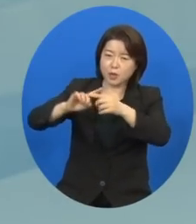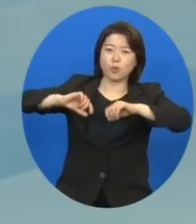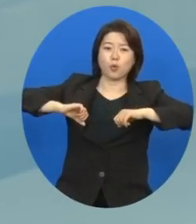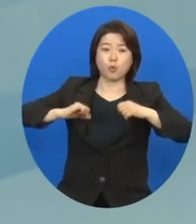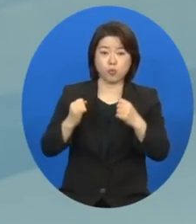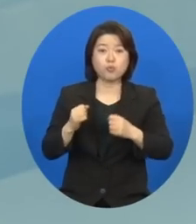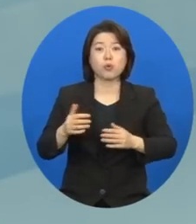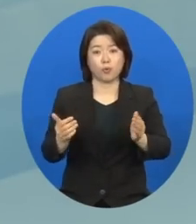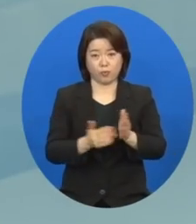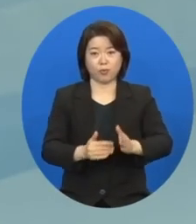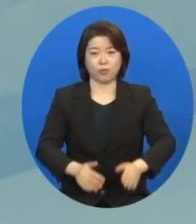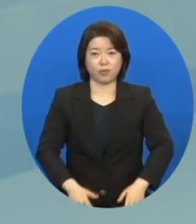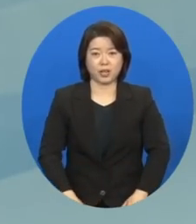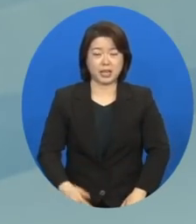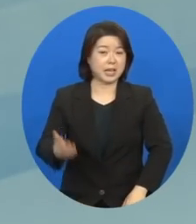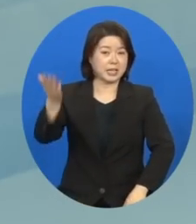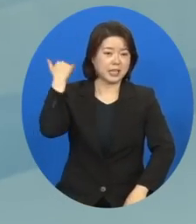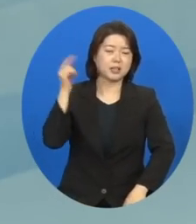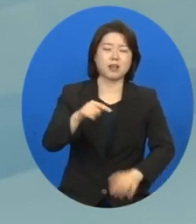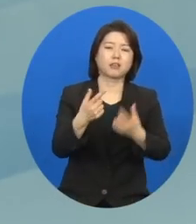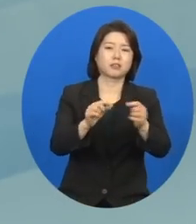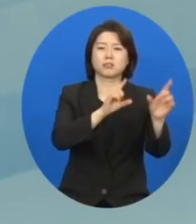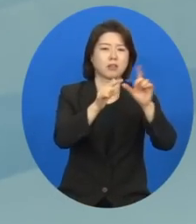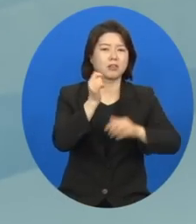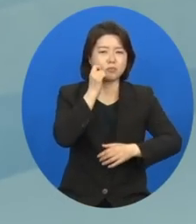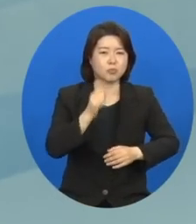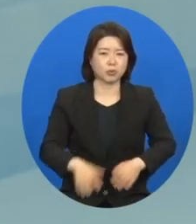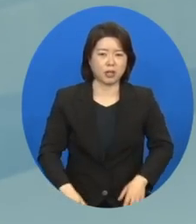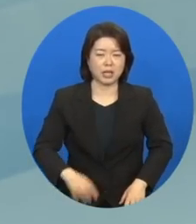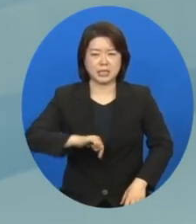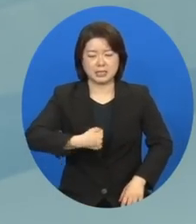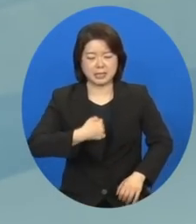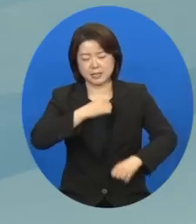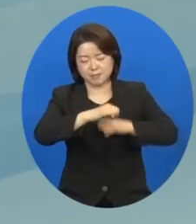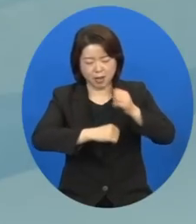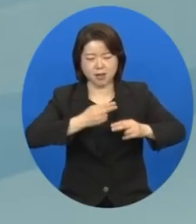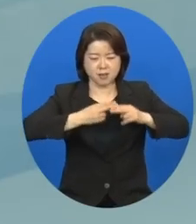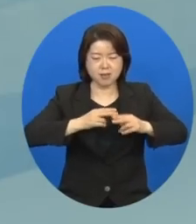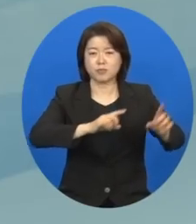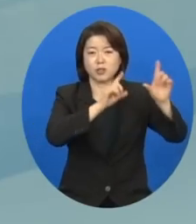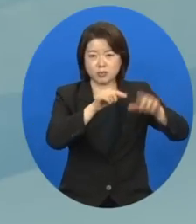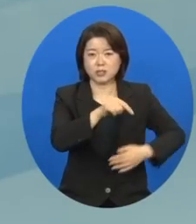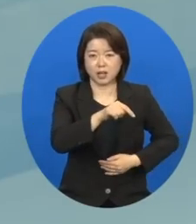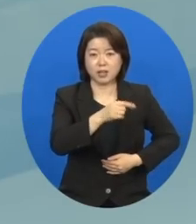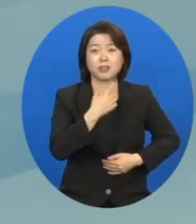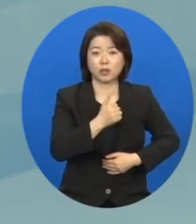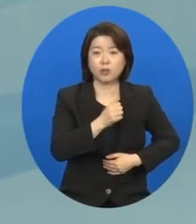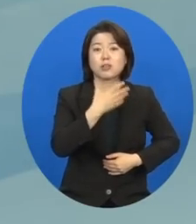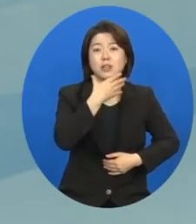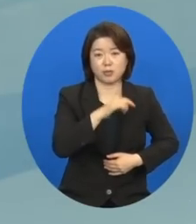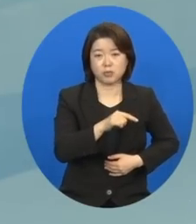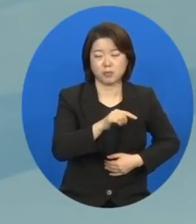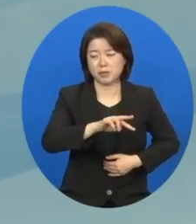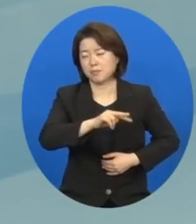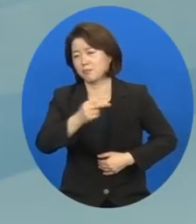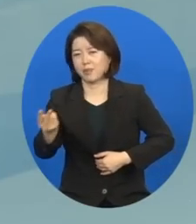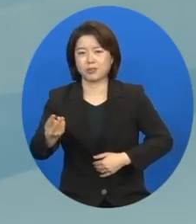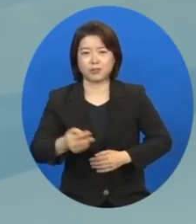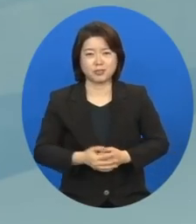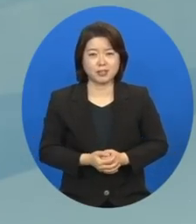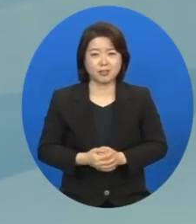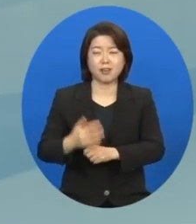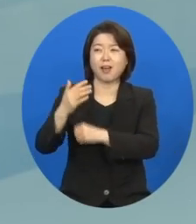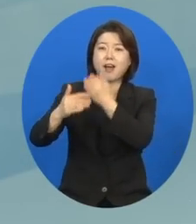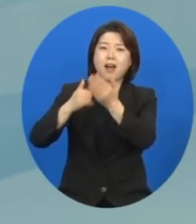나가는 것입니다. 그동안은 그렇게 살지 못했습니다. 자기 마음대로 살았습니다. 그랬던 자가 바뀌기 시작합니다.